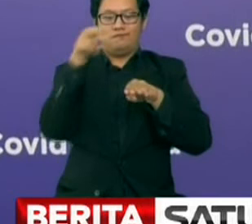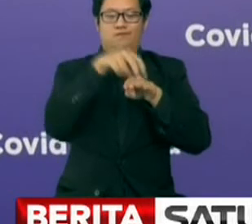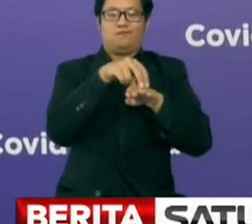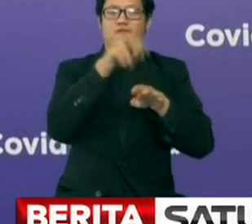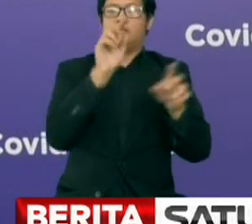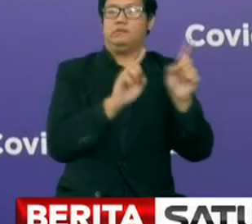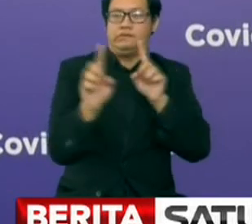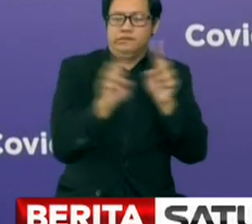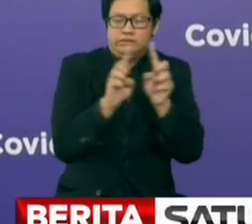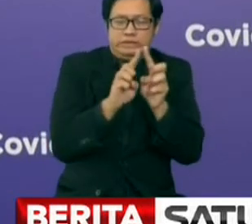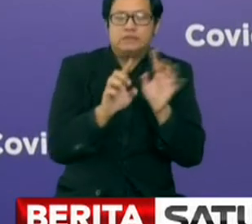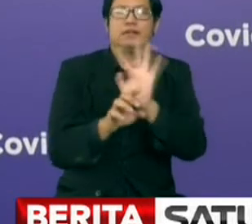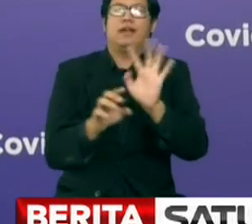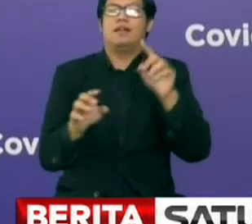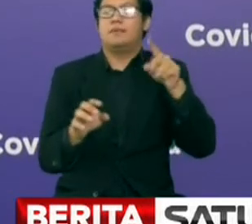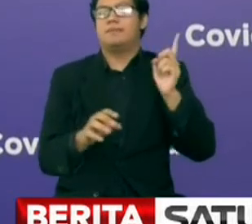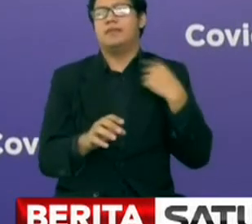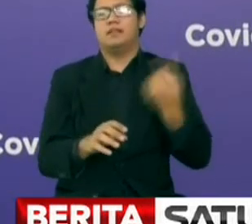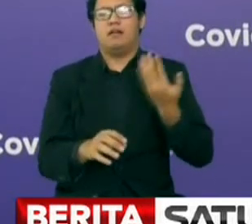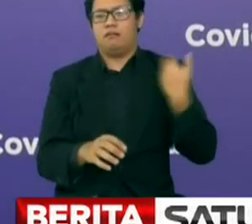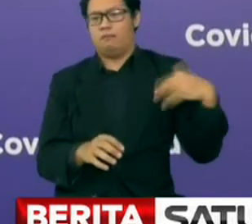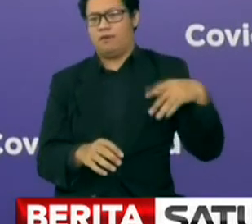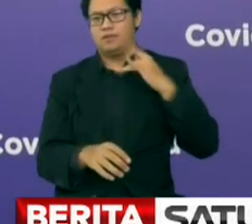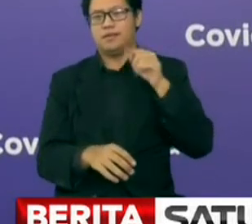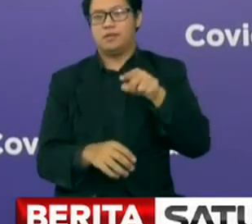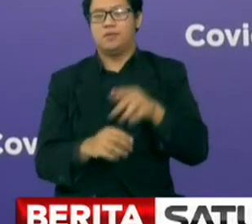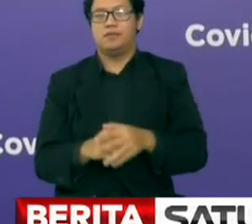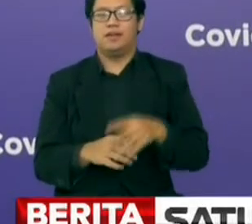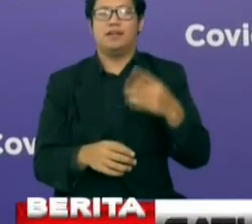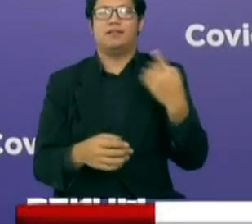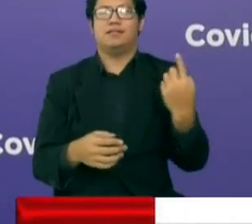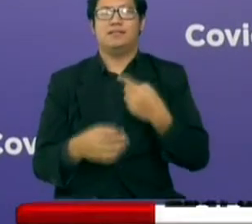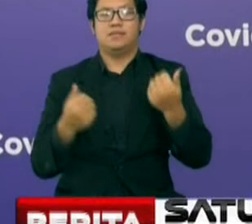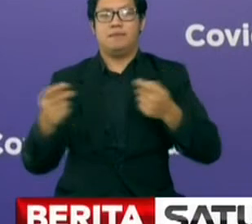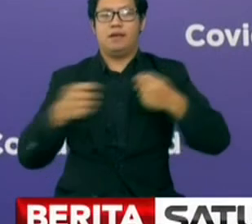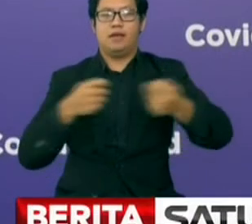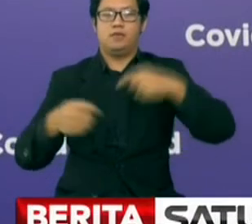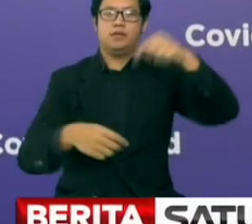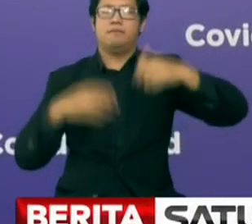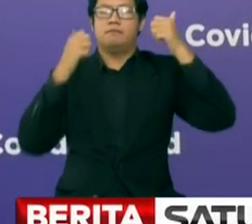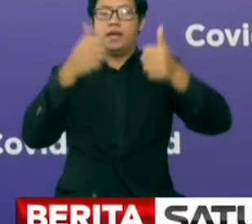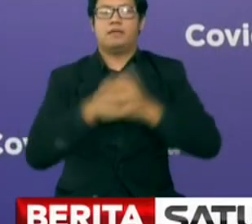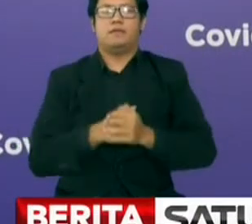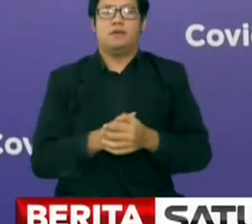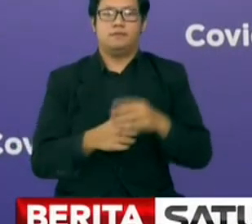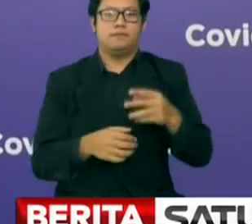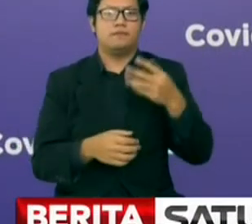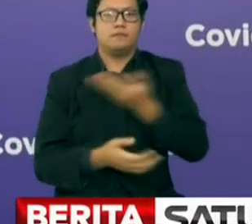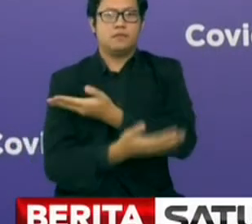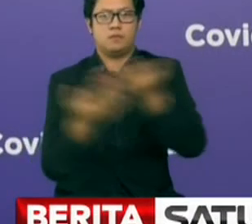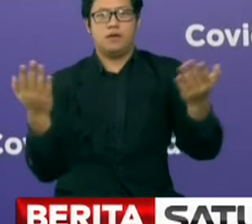karena kita tidak ingin melakukan itu sehingga kita bisa mengatur ini dengan baik oleh karena itu serasa